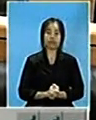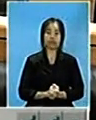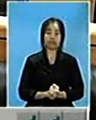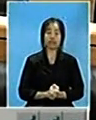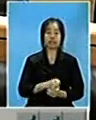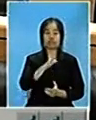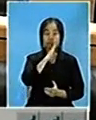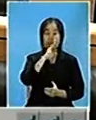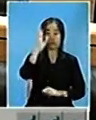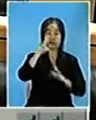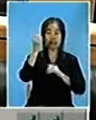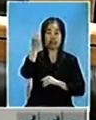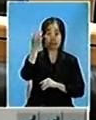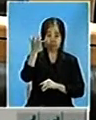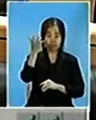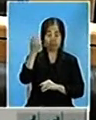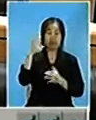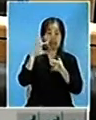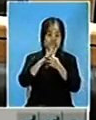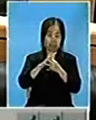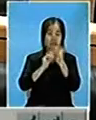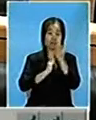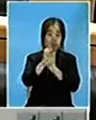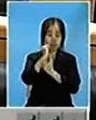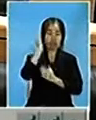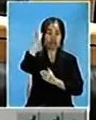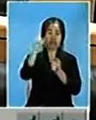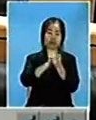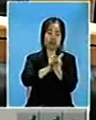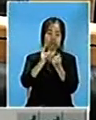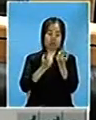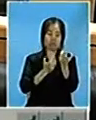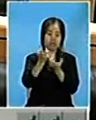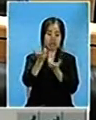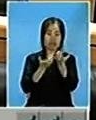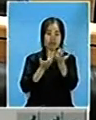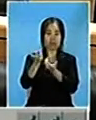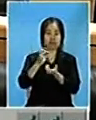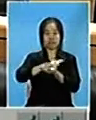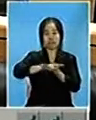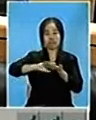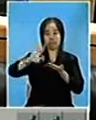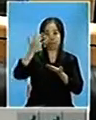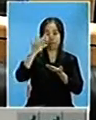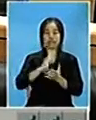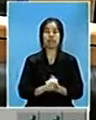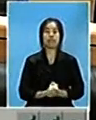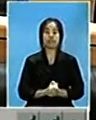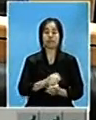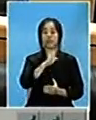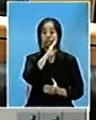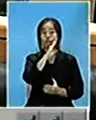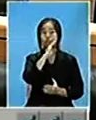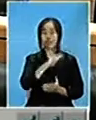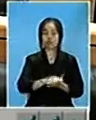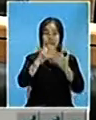ที่เราคิดว่าเสียงข้างมากมันตัดสินความถูกต้องเละครับสังคมสังคมมันไปไม่ได้ท่านนะครับสมมติว่านายกรัฐมนตรีสัก